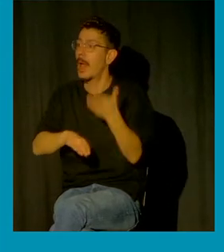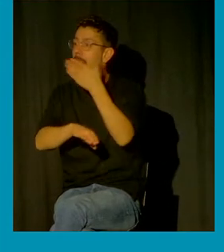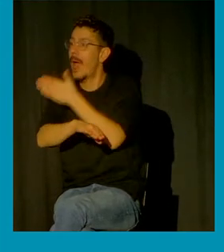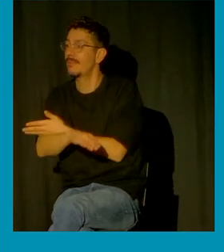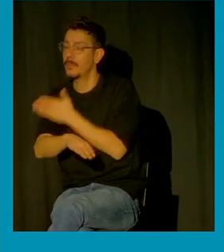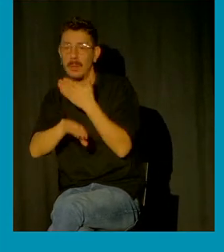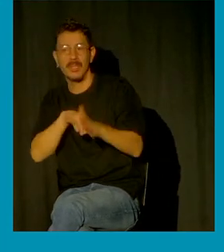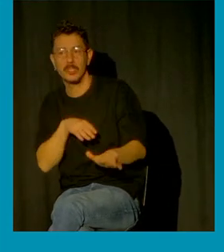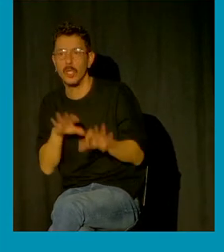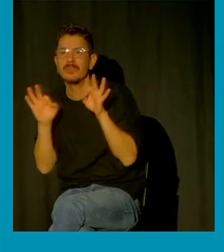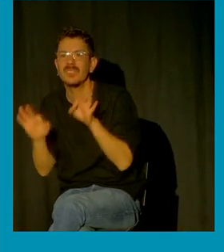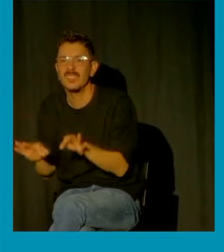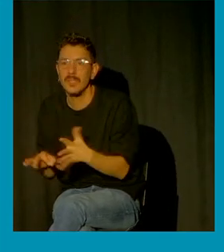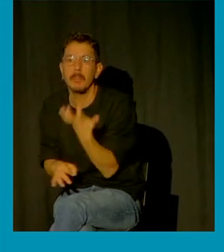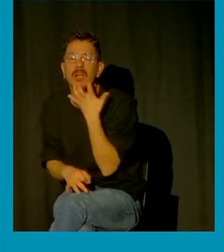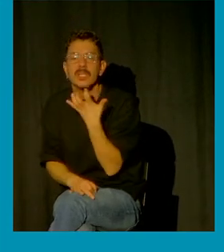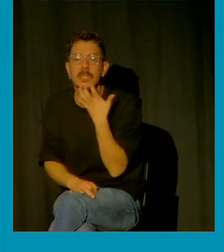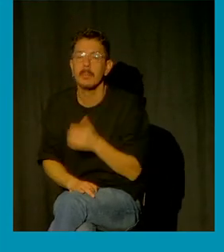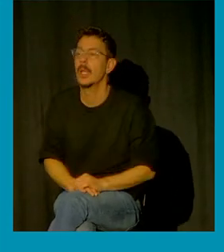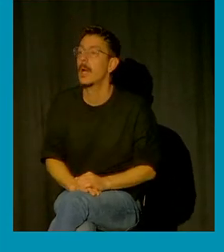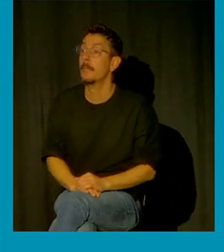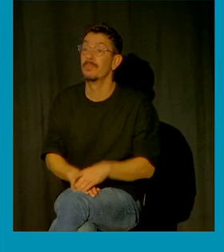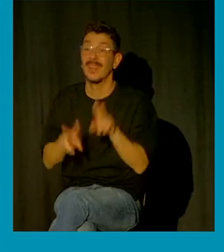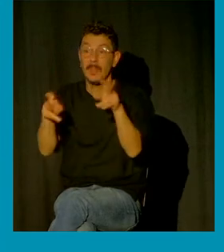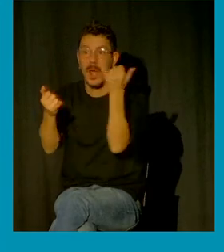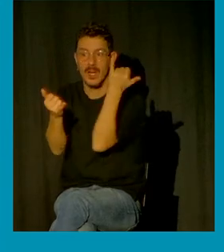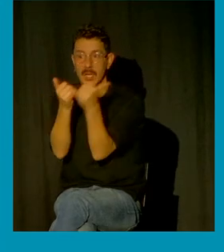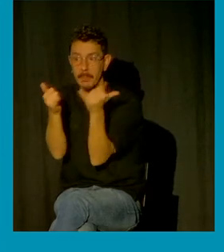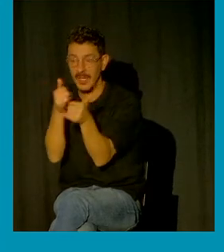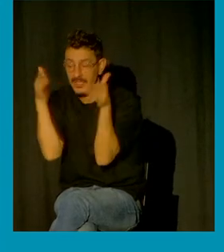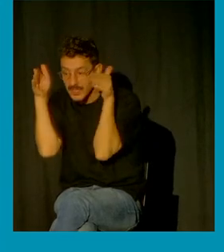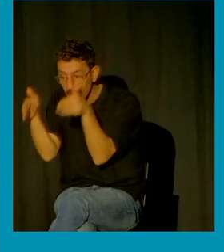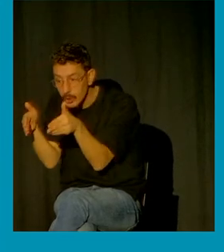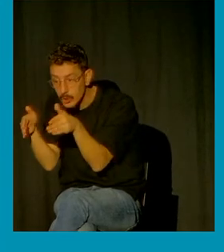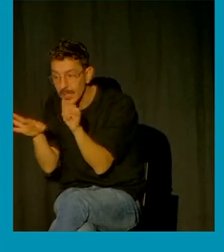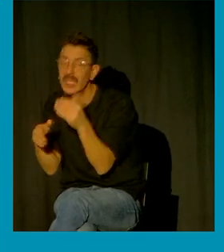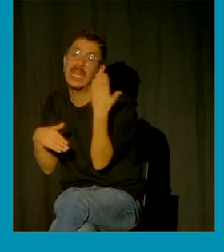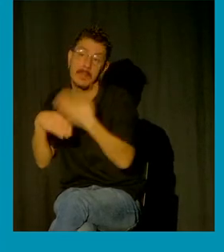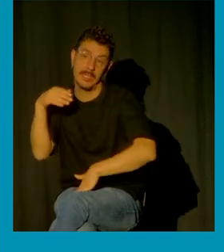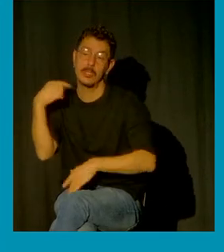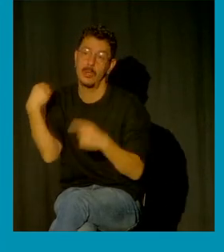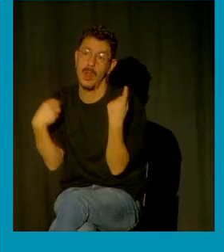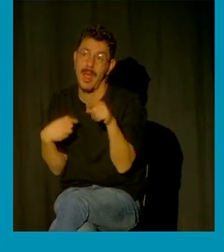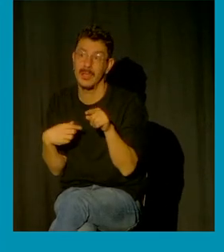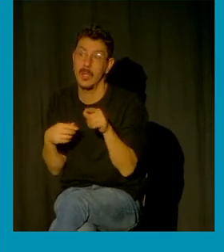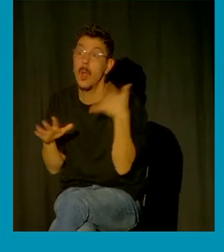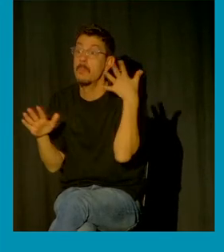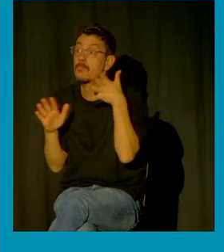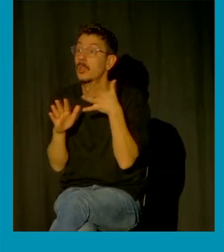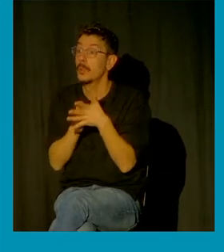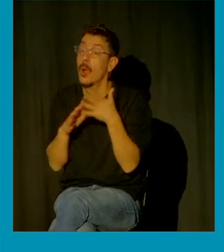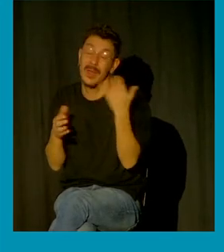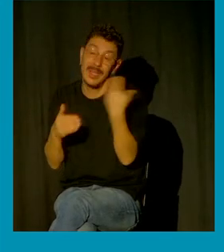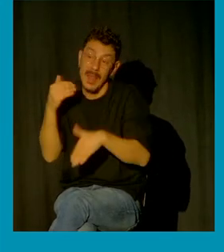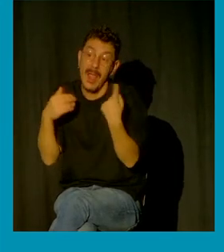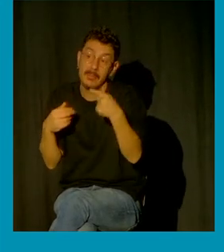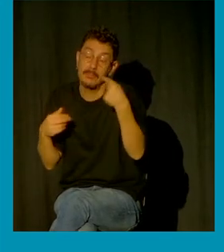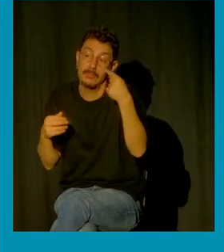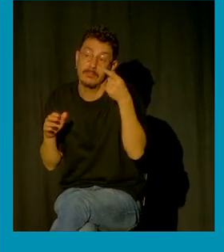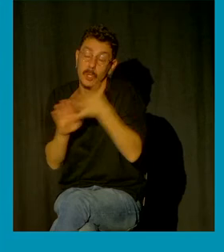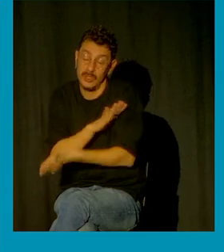èmfasi en la reparació amb les seves limitacions també per manca d'especialització però especialment